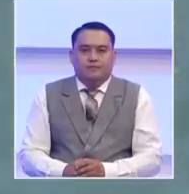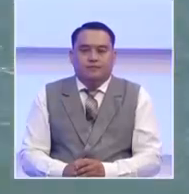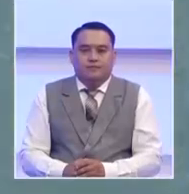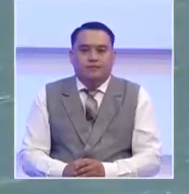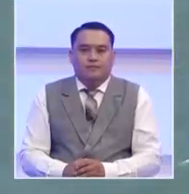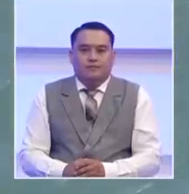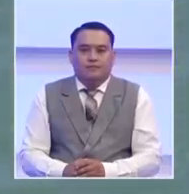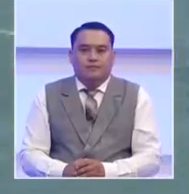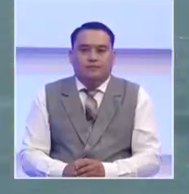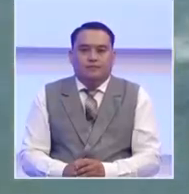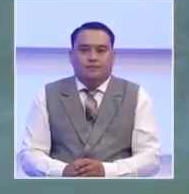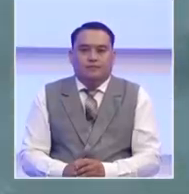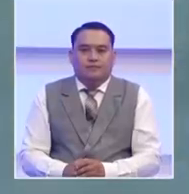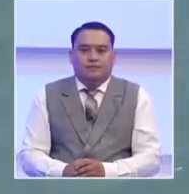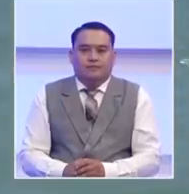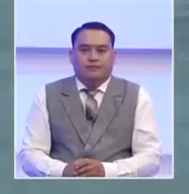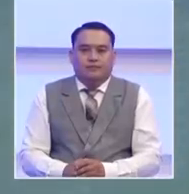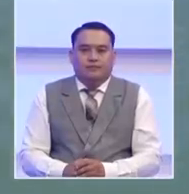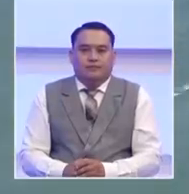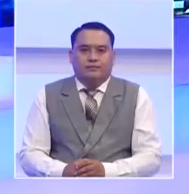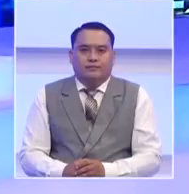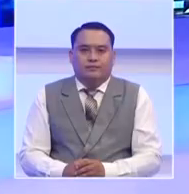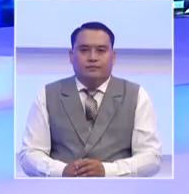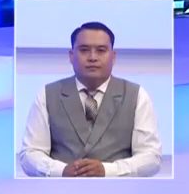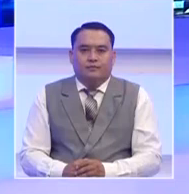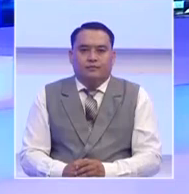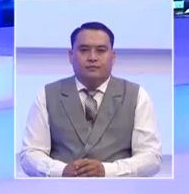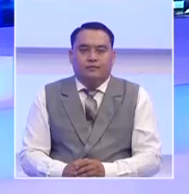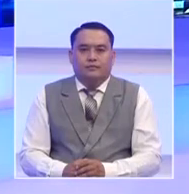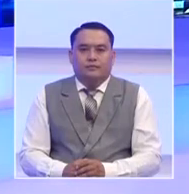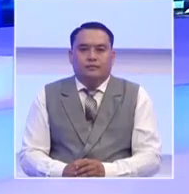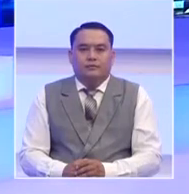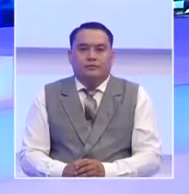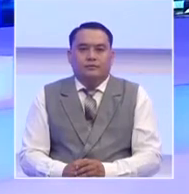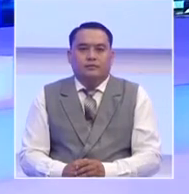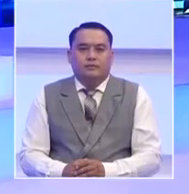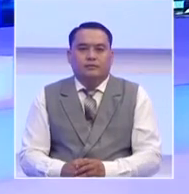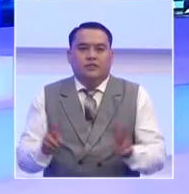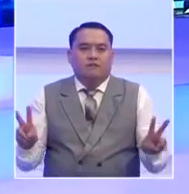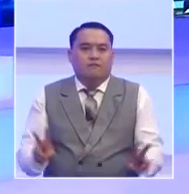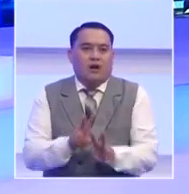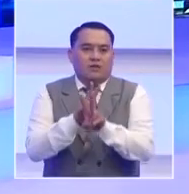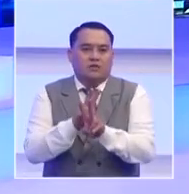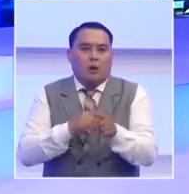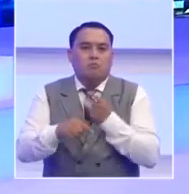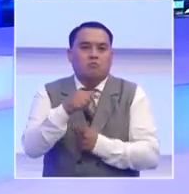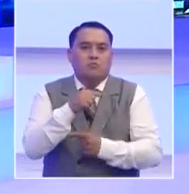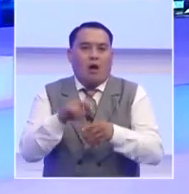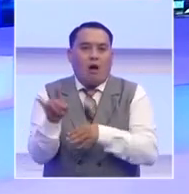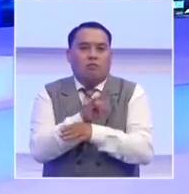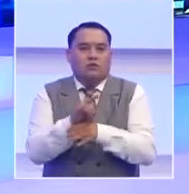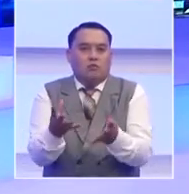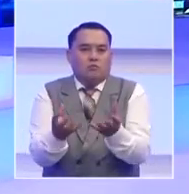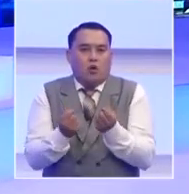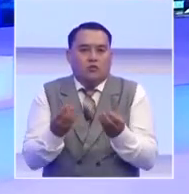содействии пресс-службы ДЧС Алматинской области. Столичные бизнесмены обманно получили